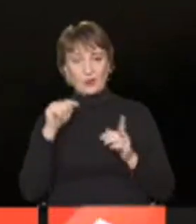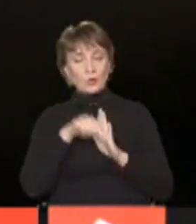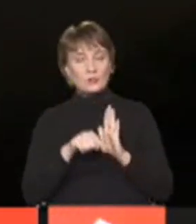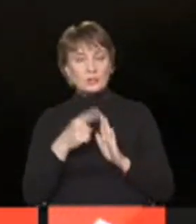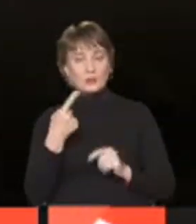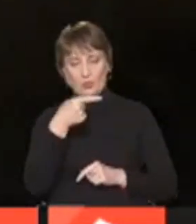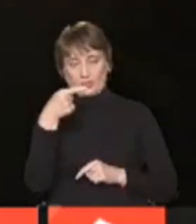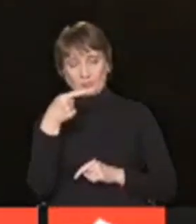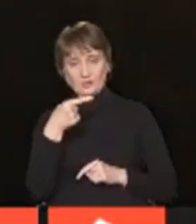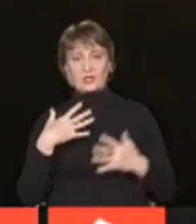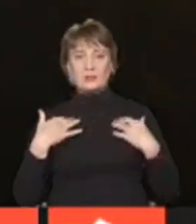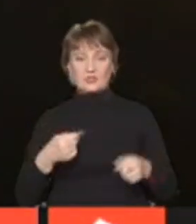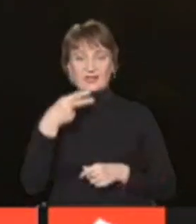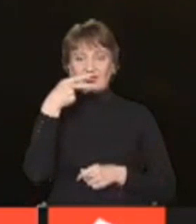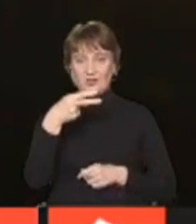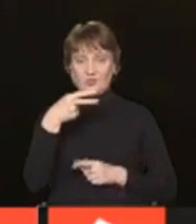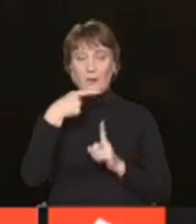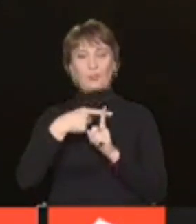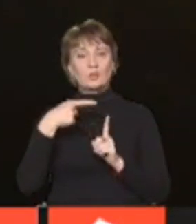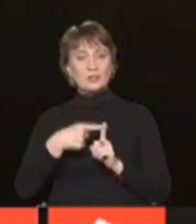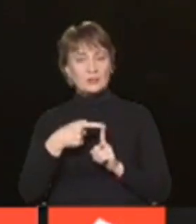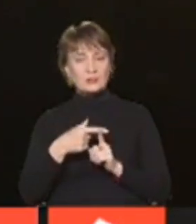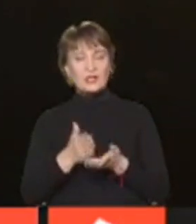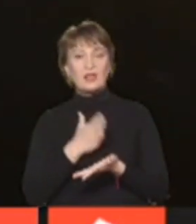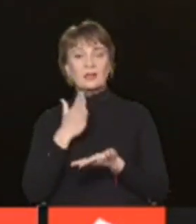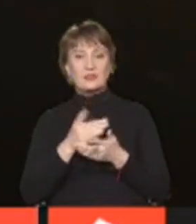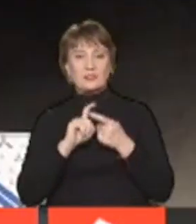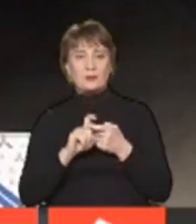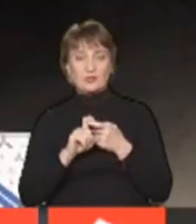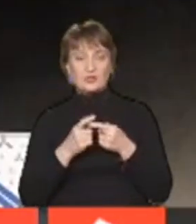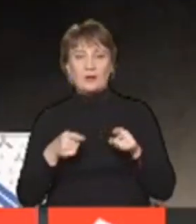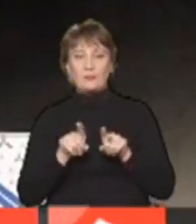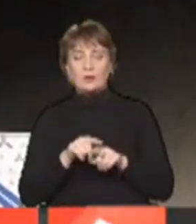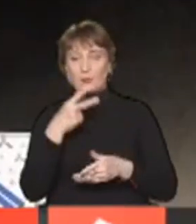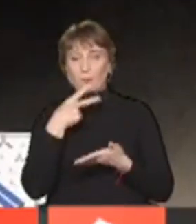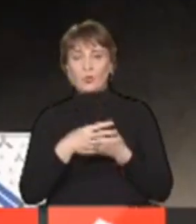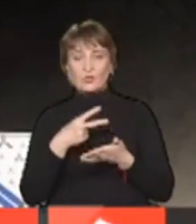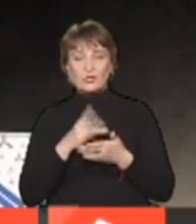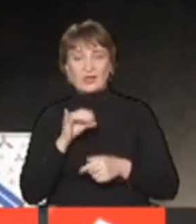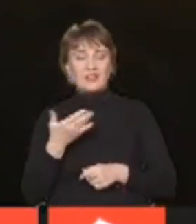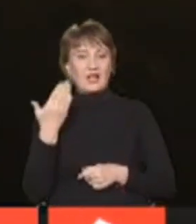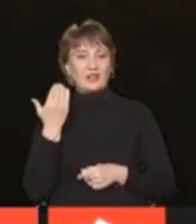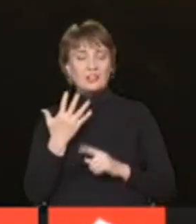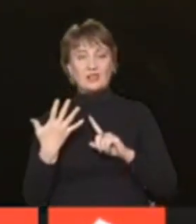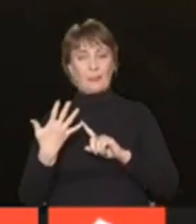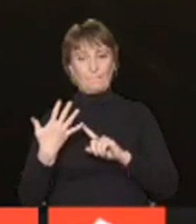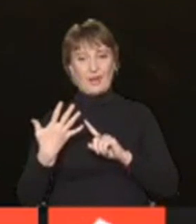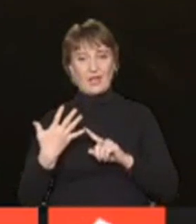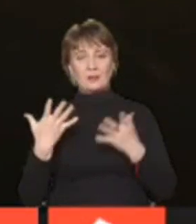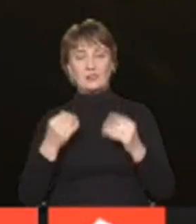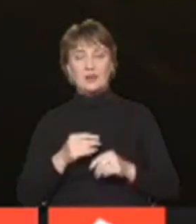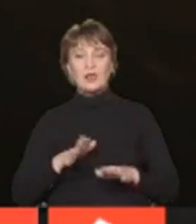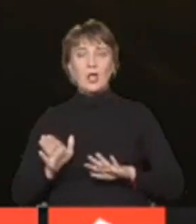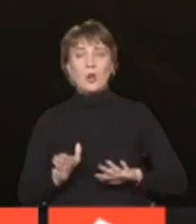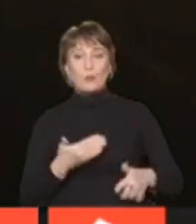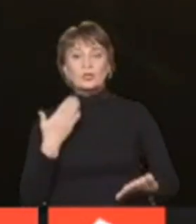що ви здорові, дві – результат позитивний. Втім, наявність вірусу такий метод покаже не раніше, як на п'ятий день після контакту